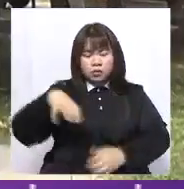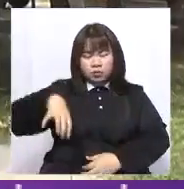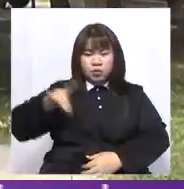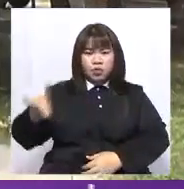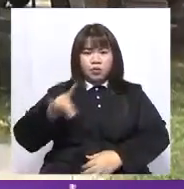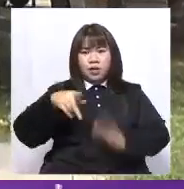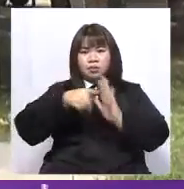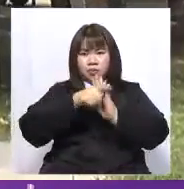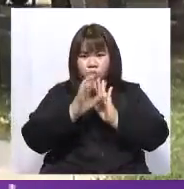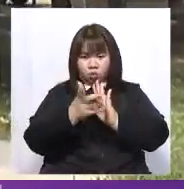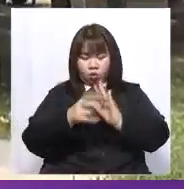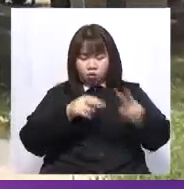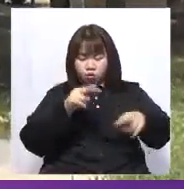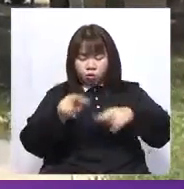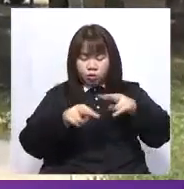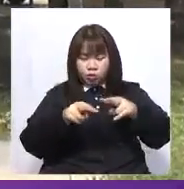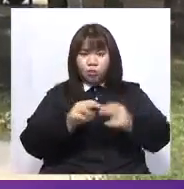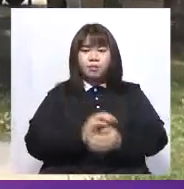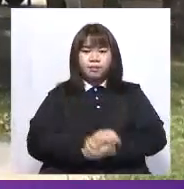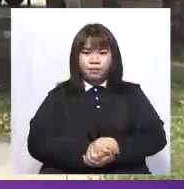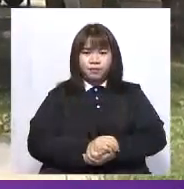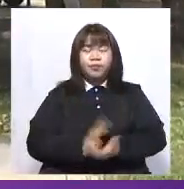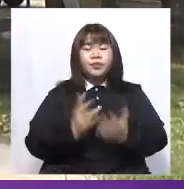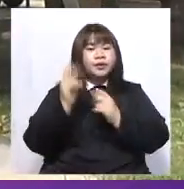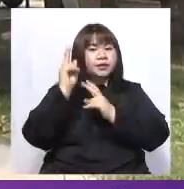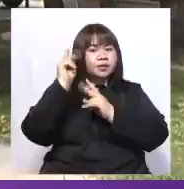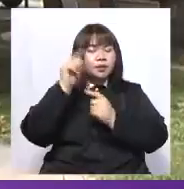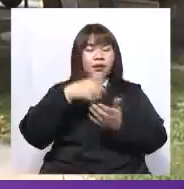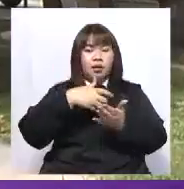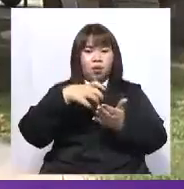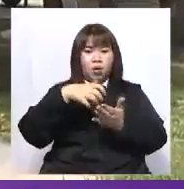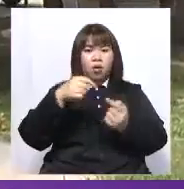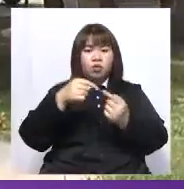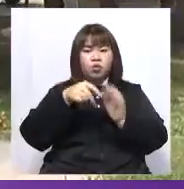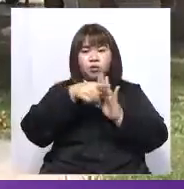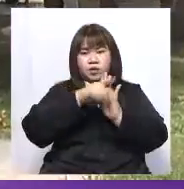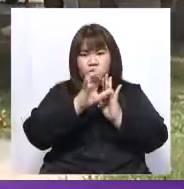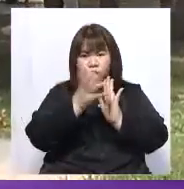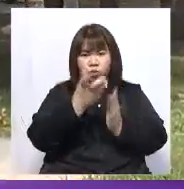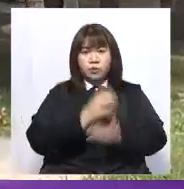หวัดพิษณุโลกครับรัชชัยมีท้วมถ่ายภาพพิพัฒน์อัตพุทธ NBT พิษณุโลกรายงาน